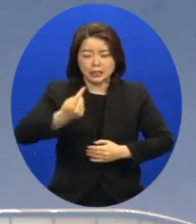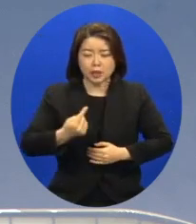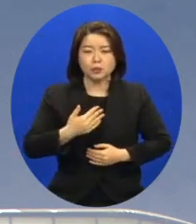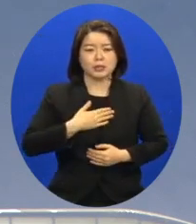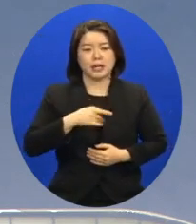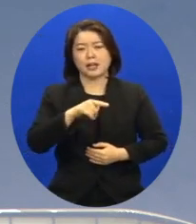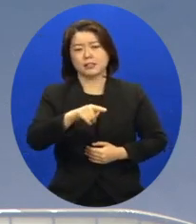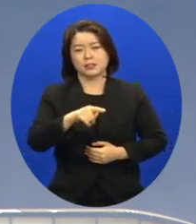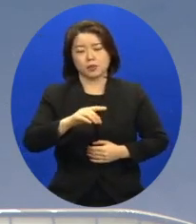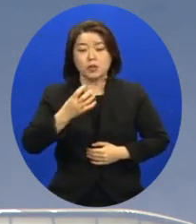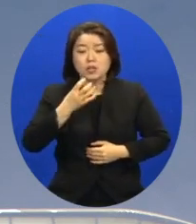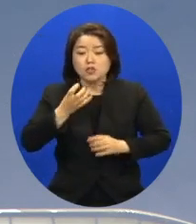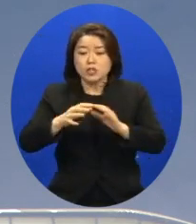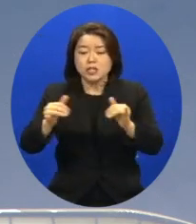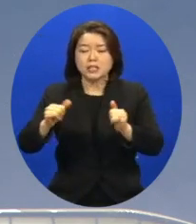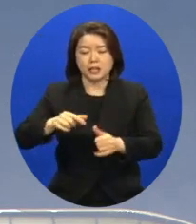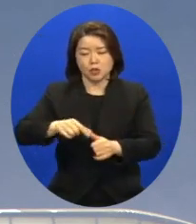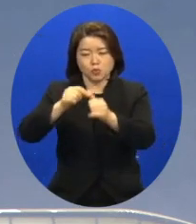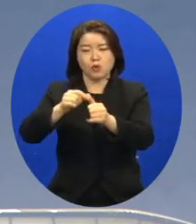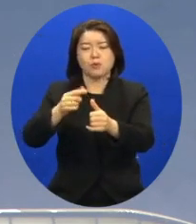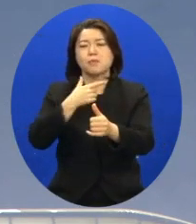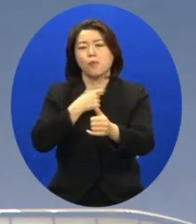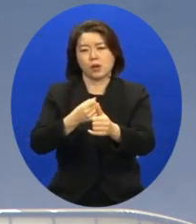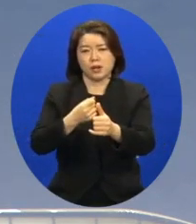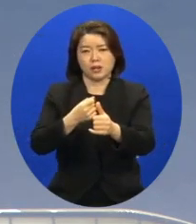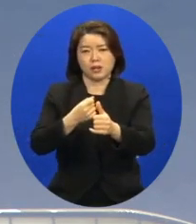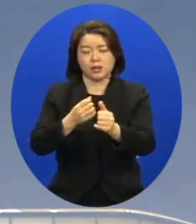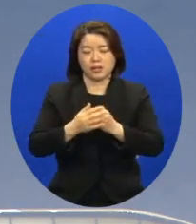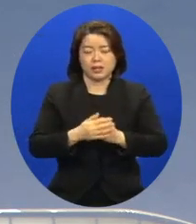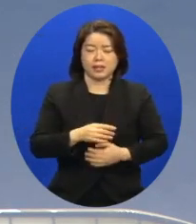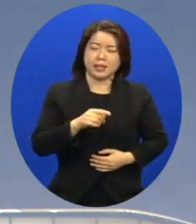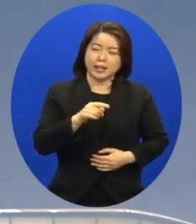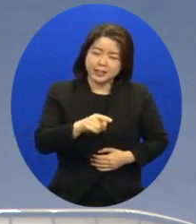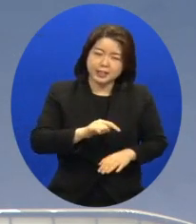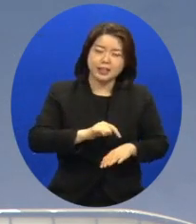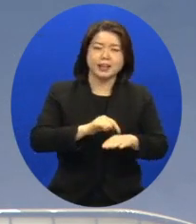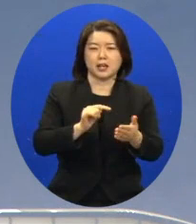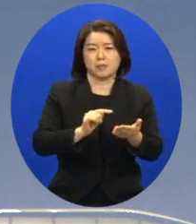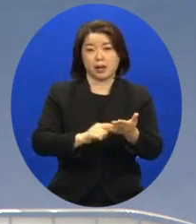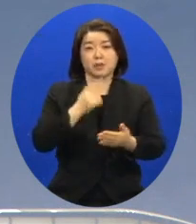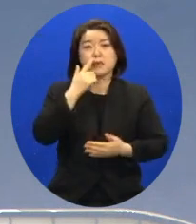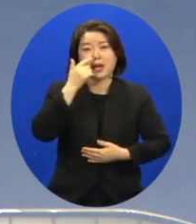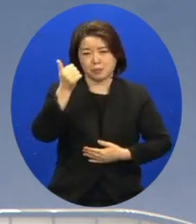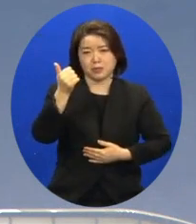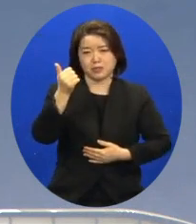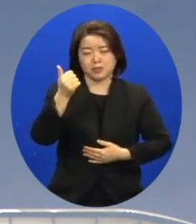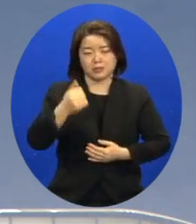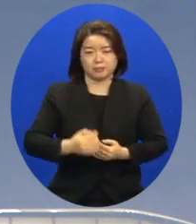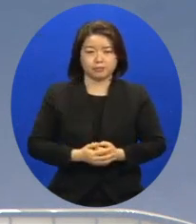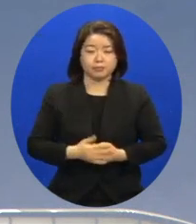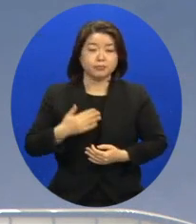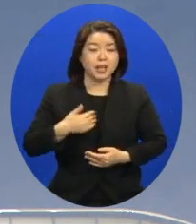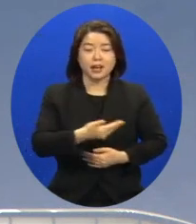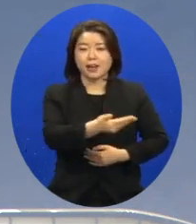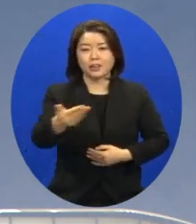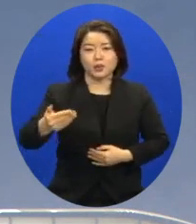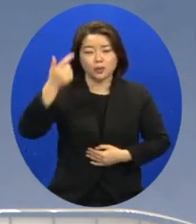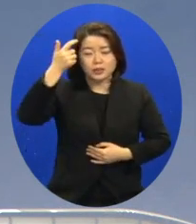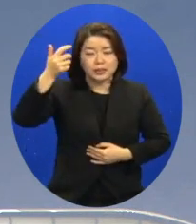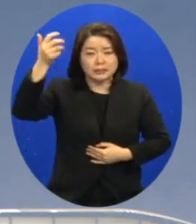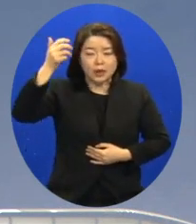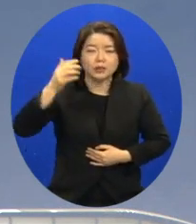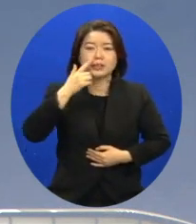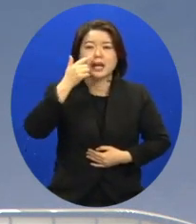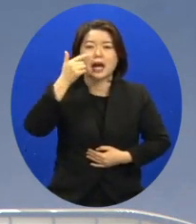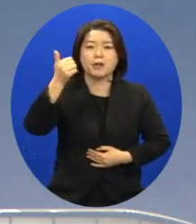고백을 했습니다. 바로 이것이 아버지 마음인 것. 내가 너희들의 영적인 아버지다.